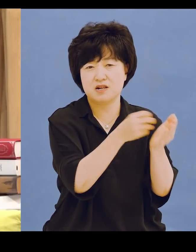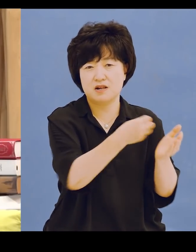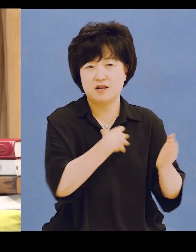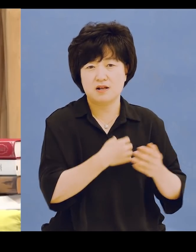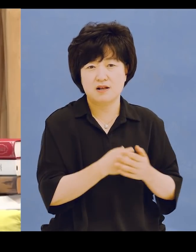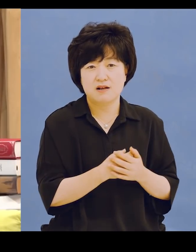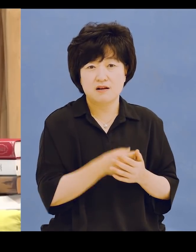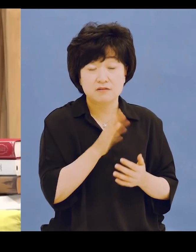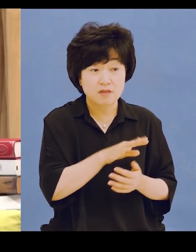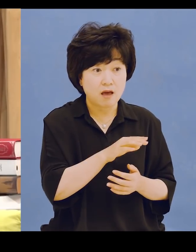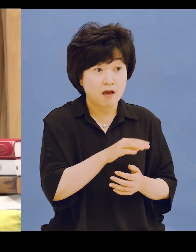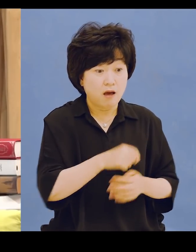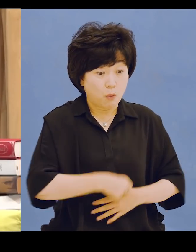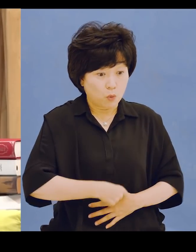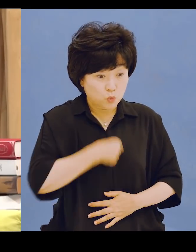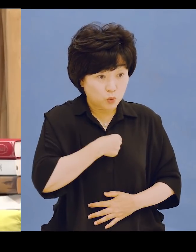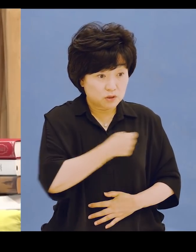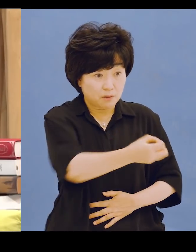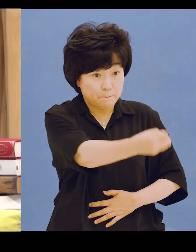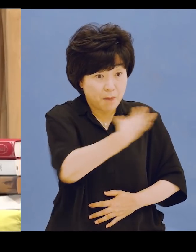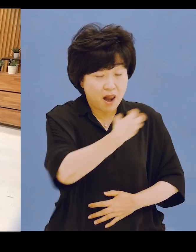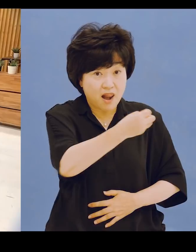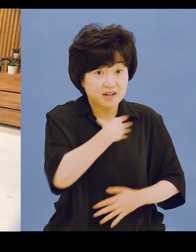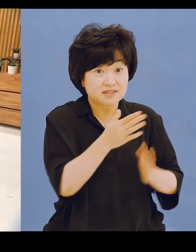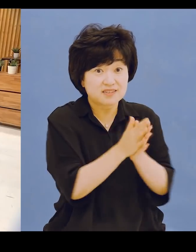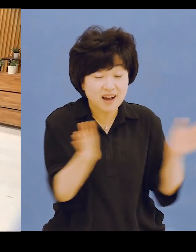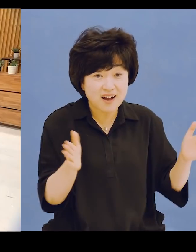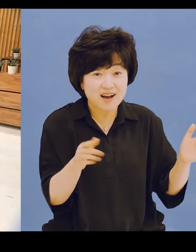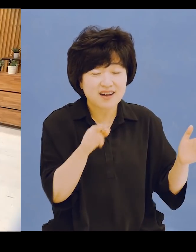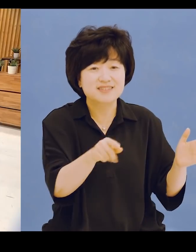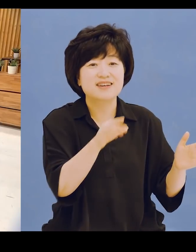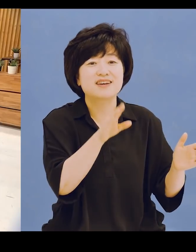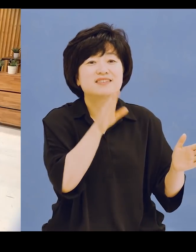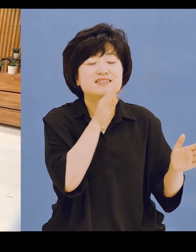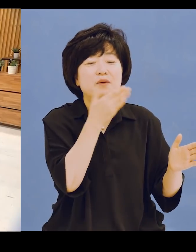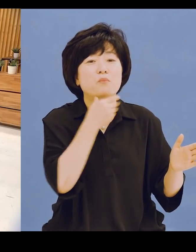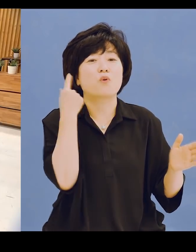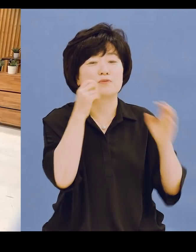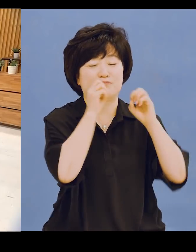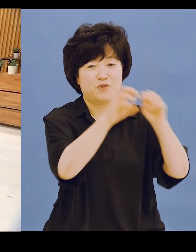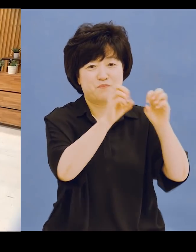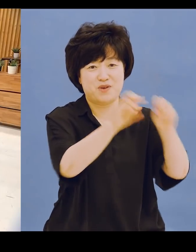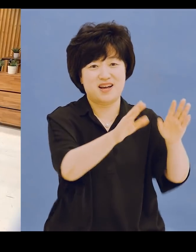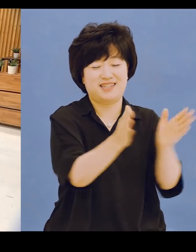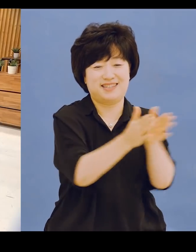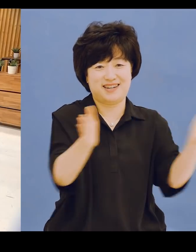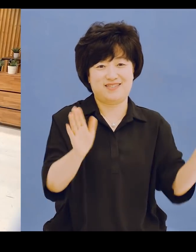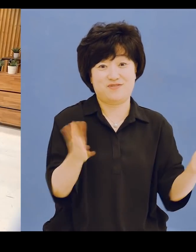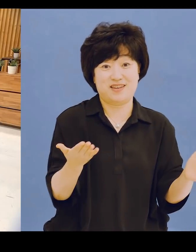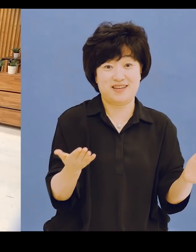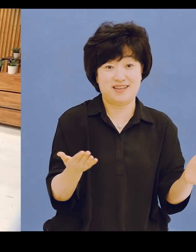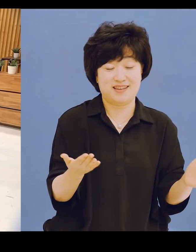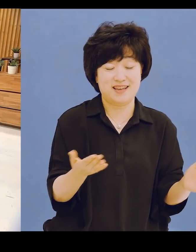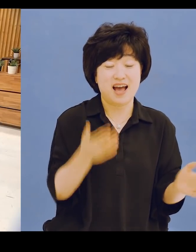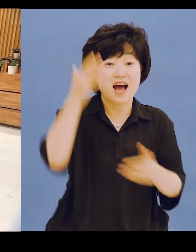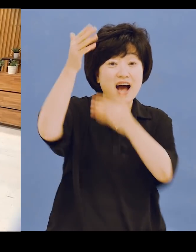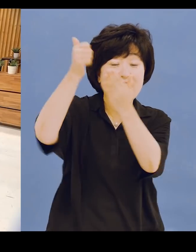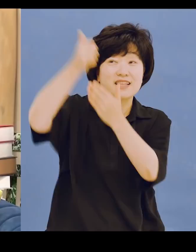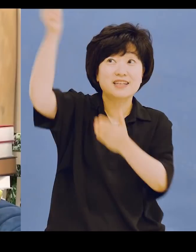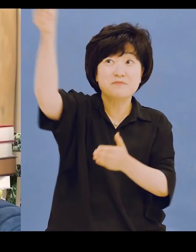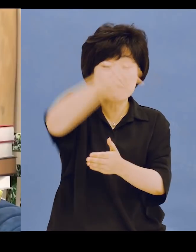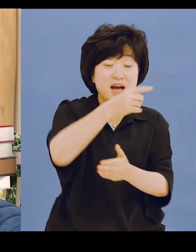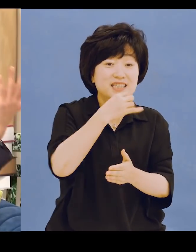복음될 수 있는 길을 하나님이 여셨다는 예. 겁니다. 그래서 하나님만이 그것을 치유할 수